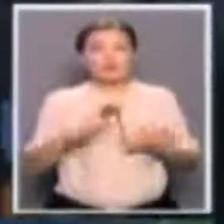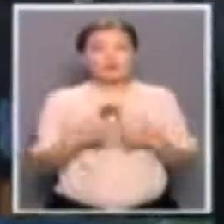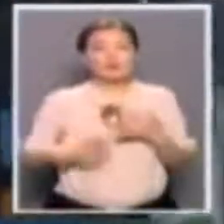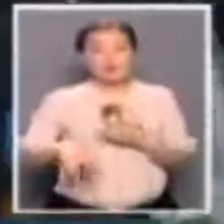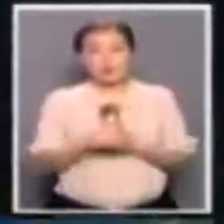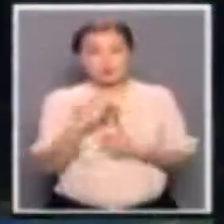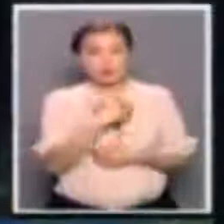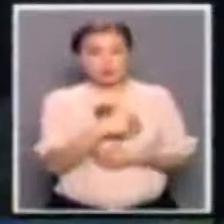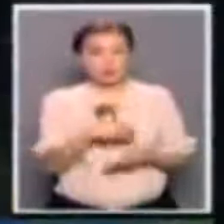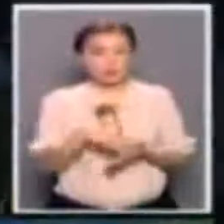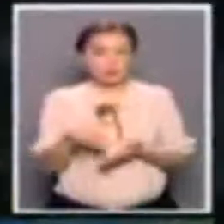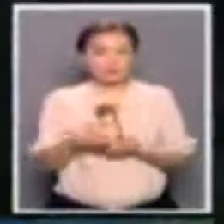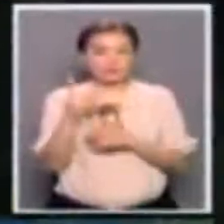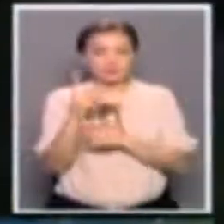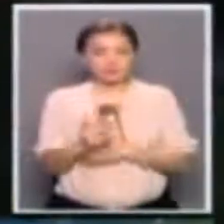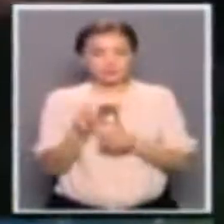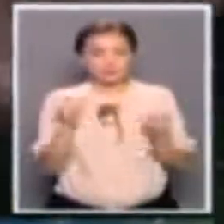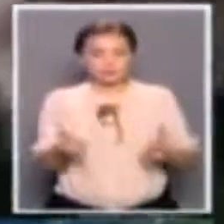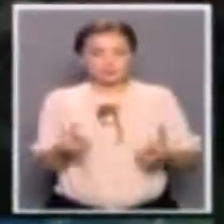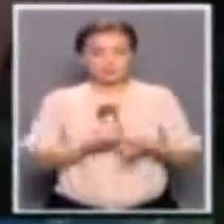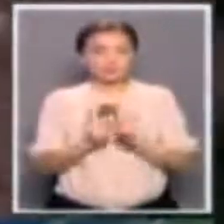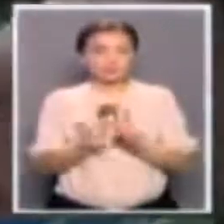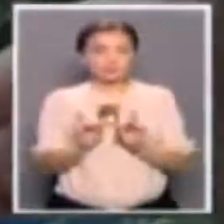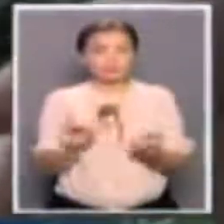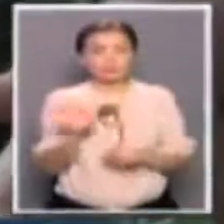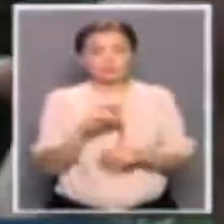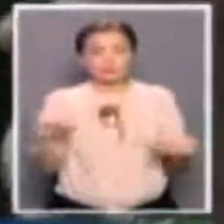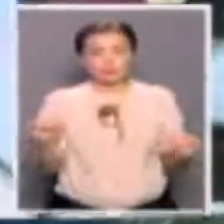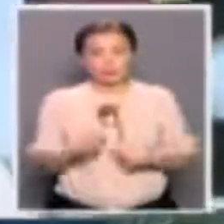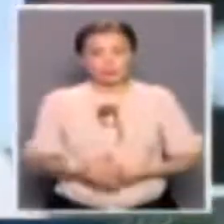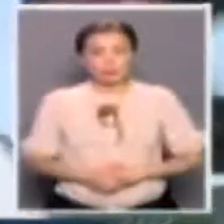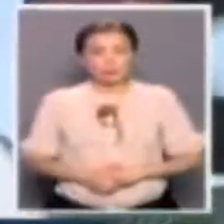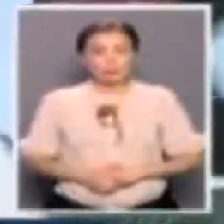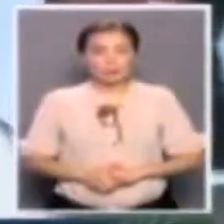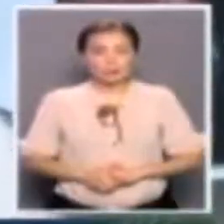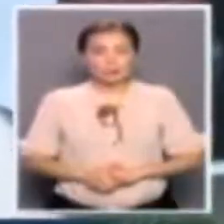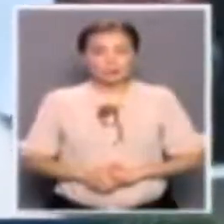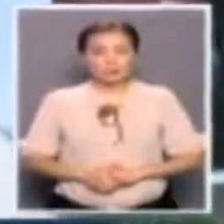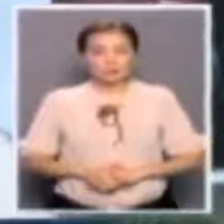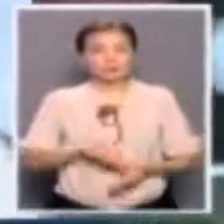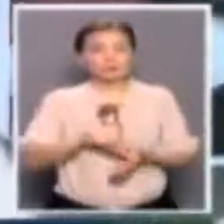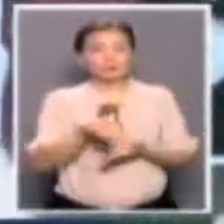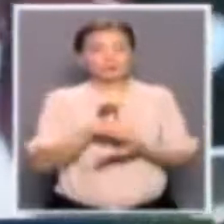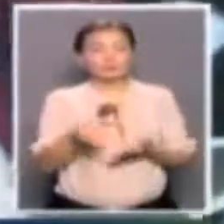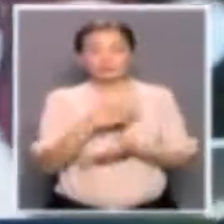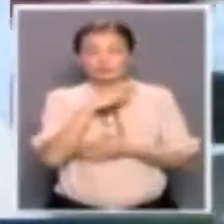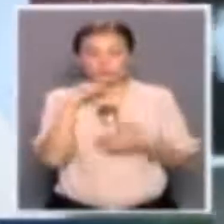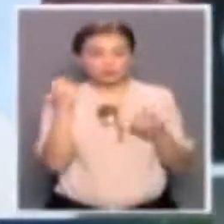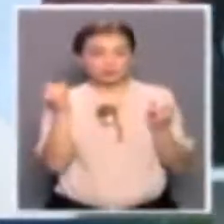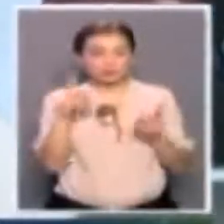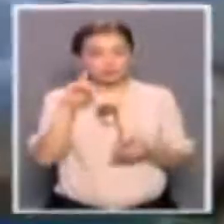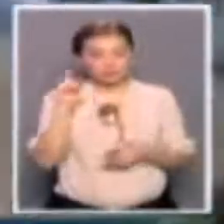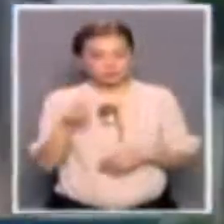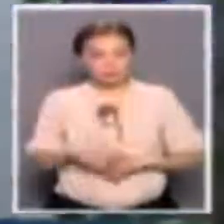населения не хочет покупать фейерверки. Наоборот, говорят о их вреде. Мы вообще не празднуем, потому что опасно.